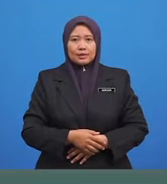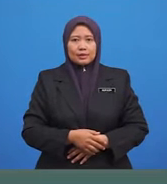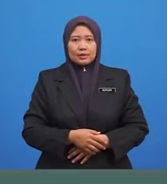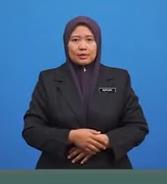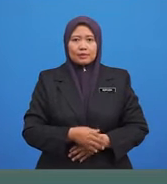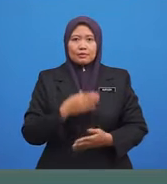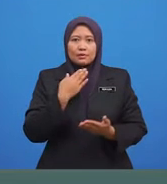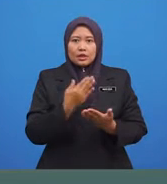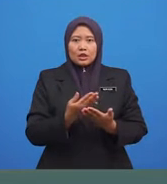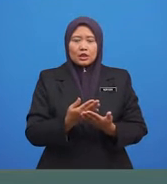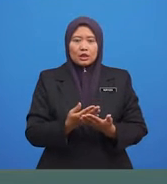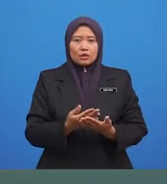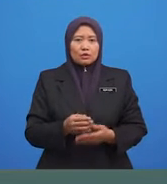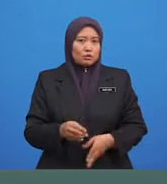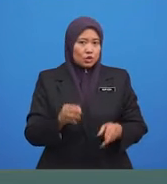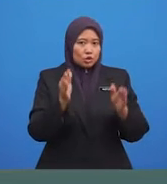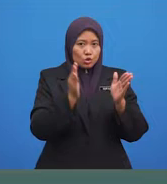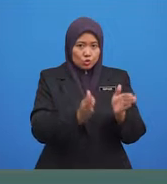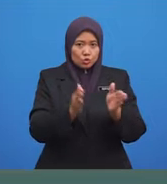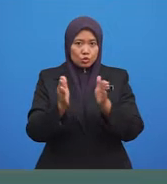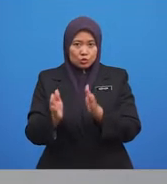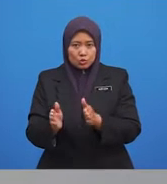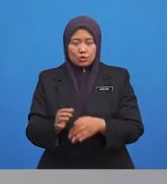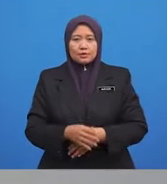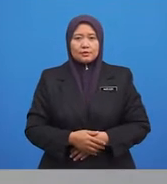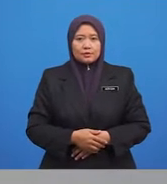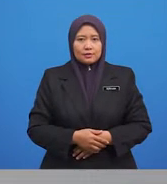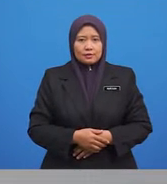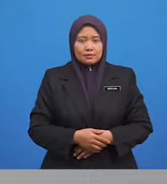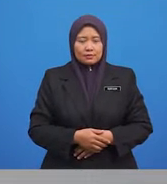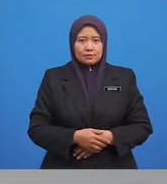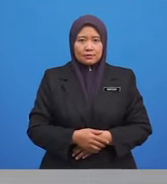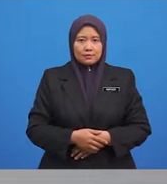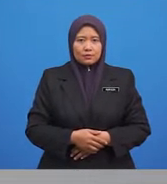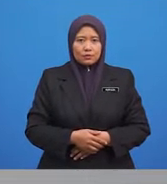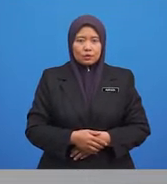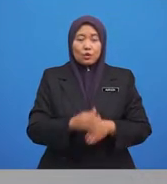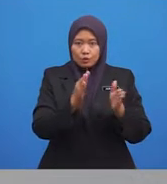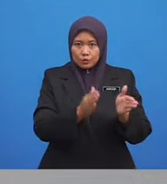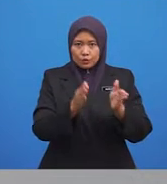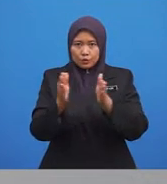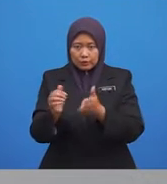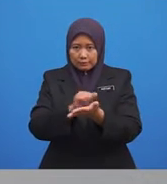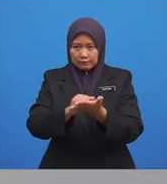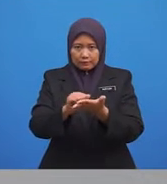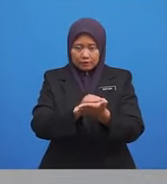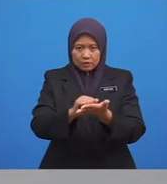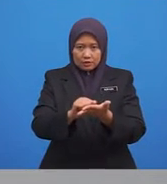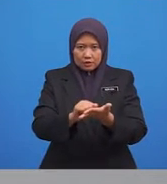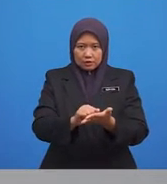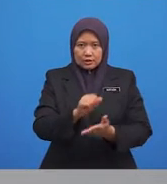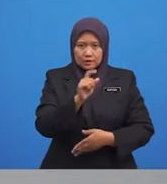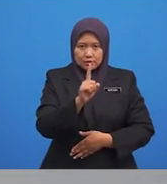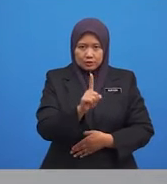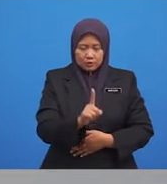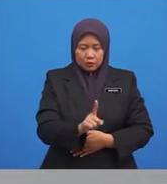Baiklah, mari kita susun getah pemadam ini bersama-sama. Murid-murid, susun getah pemadam ini sama